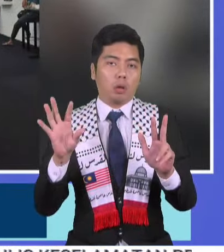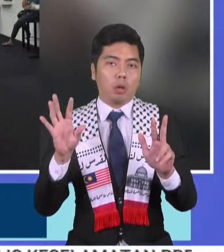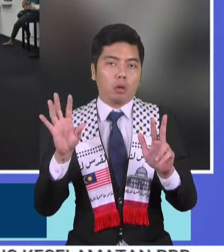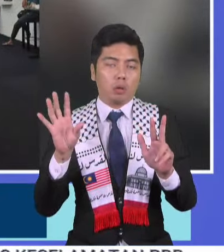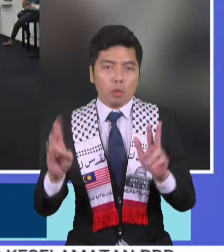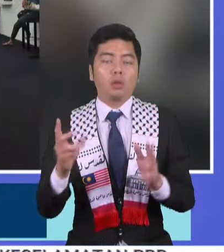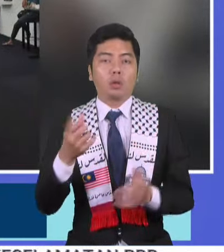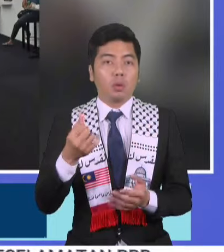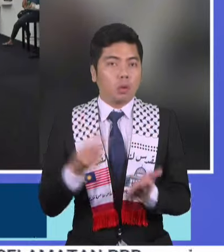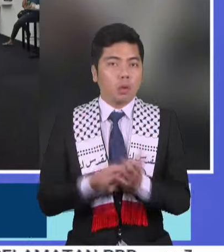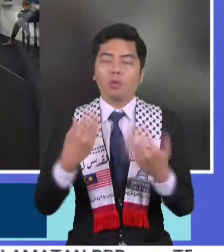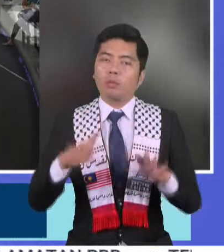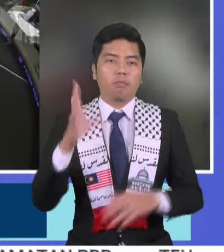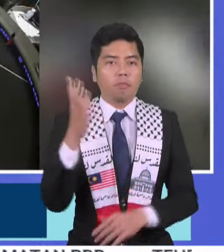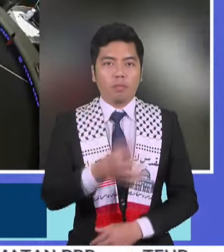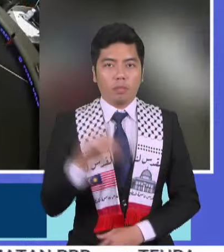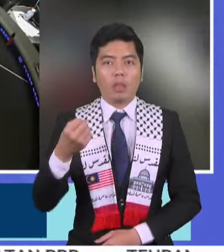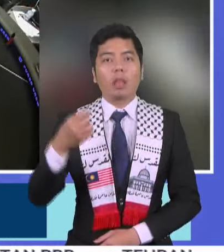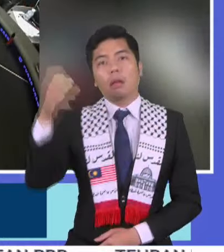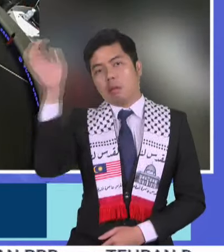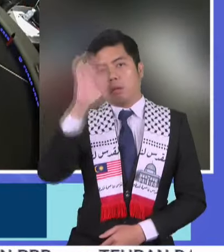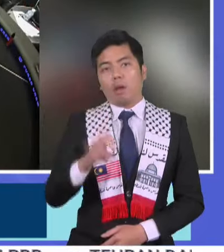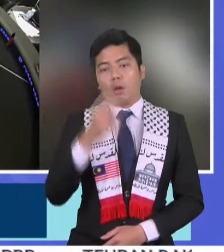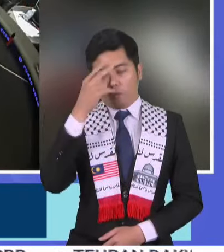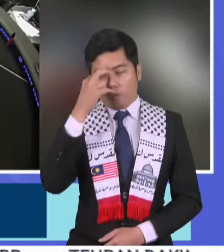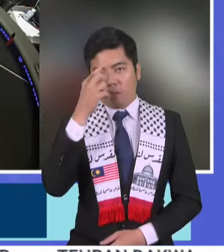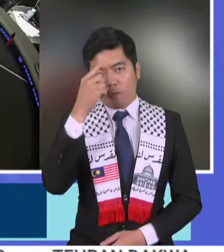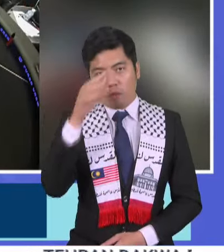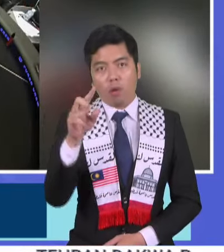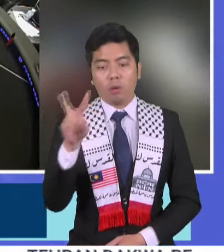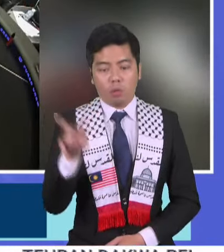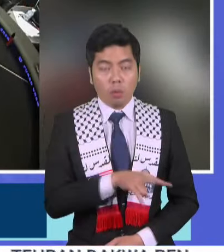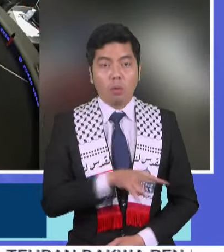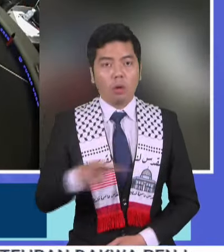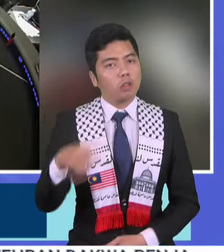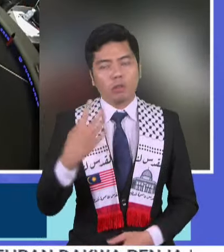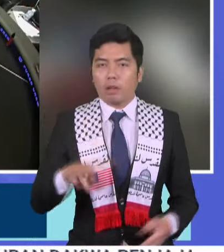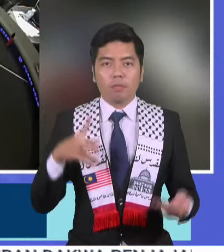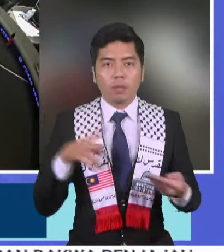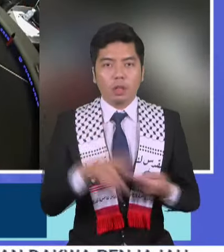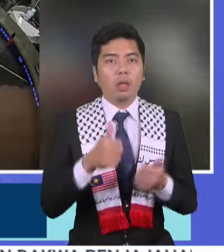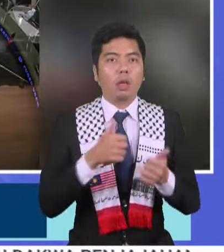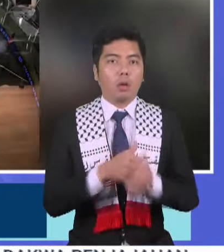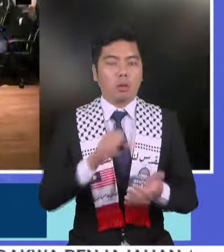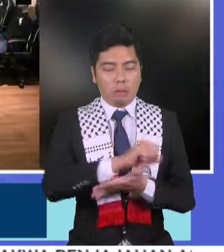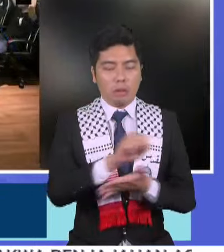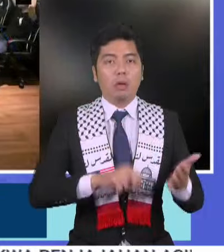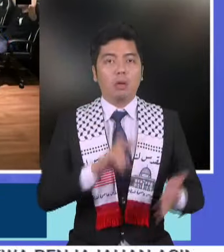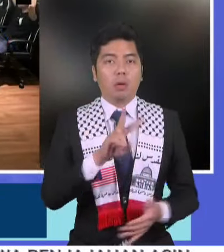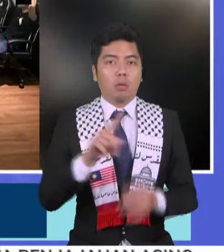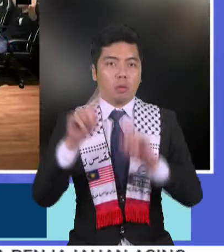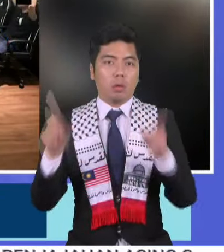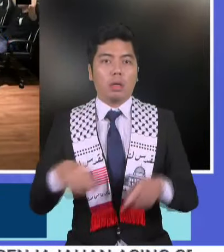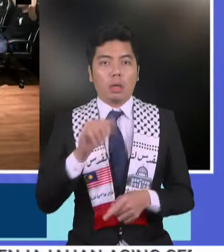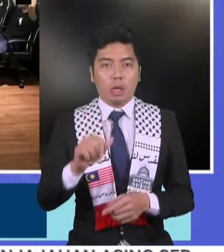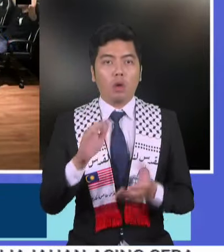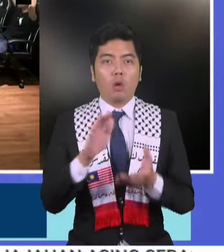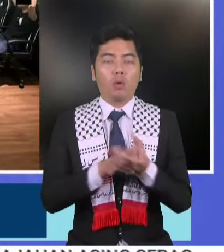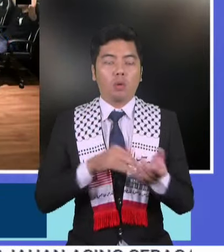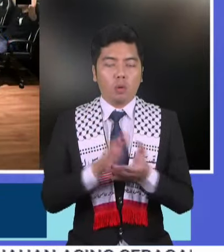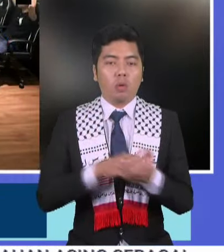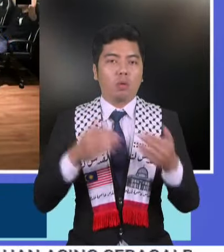RM32,687 dirampas bekalan elektrik di dua premis terbabit turut dipotong mengikut Seksyen 21A Akta Rumah Judi